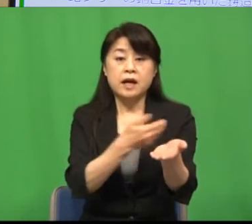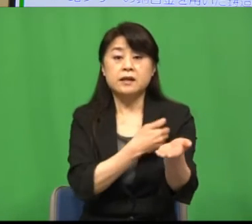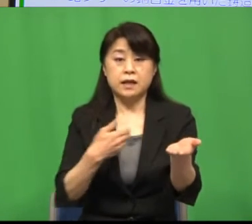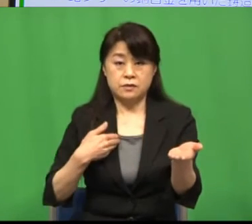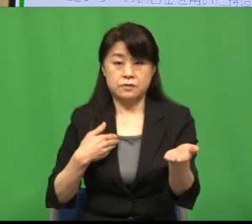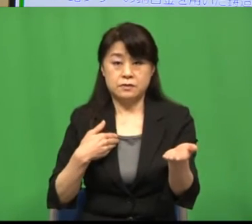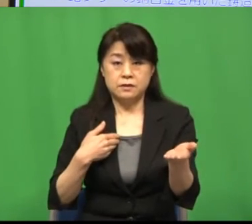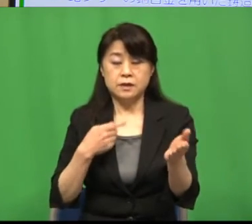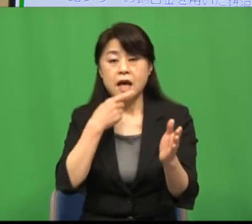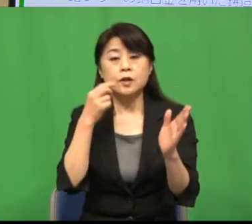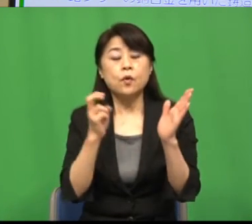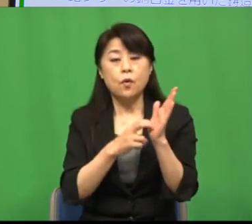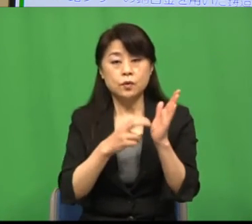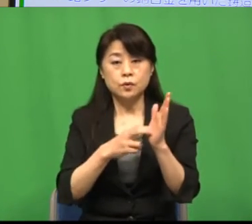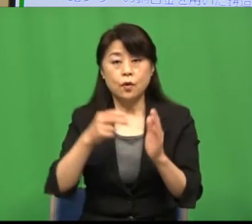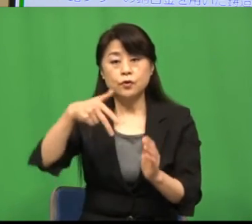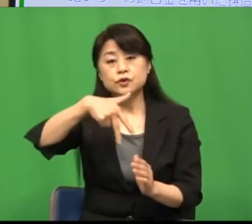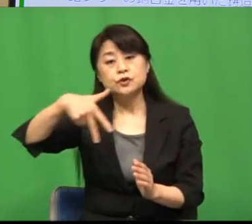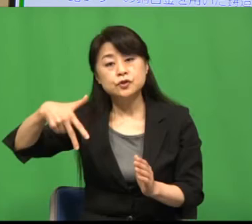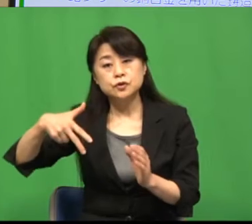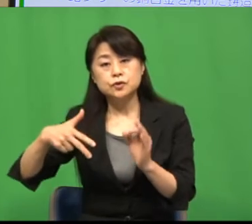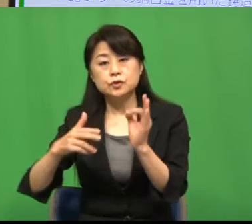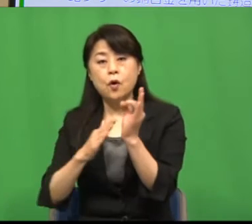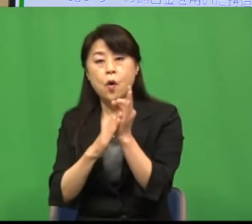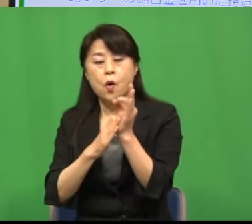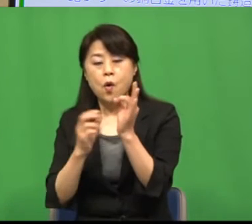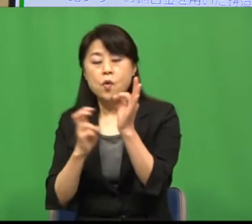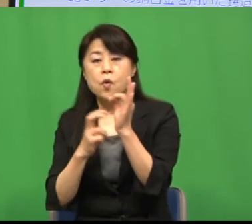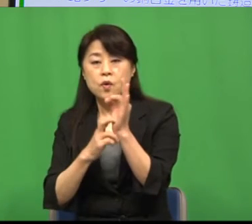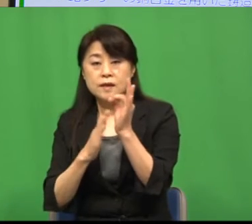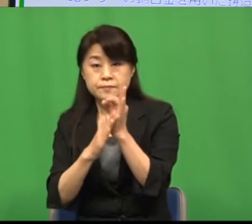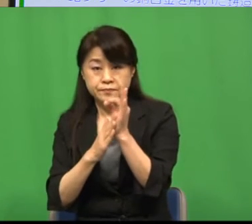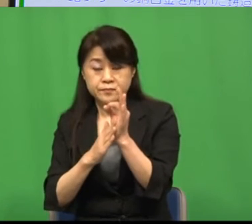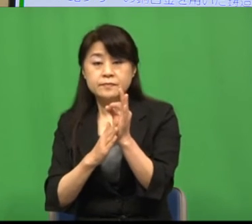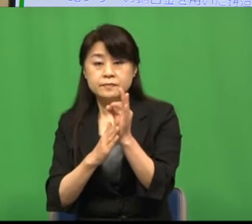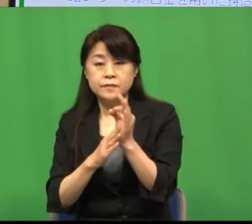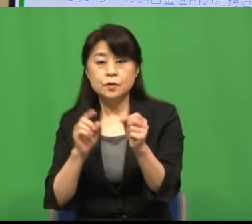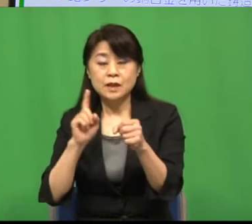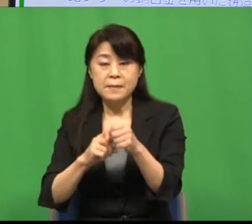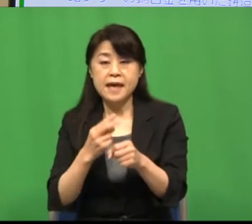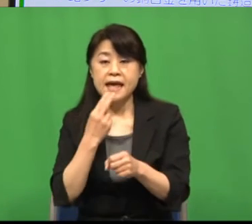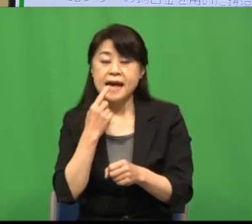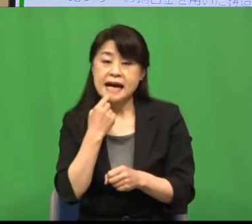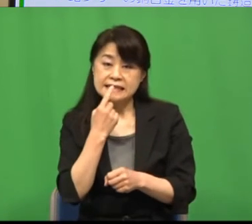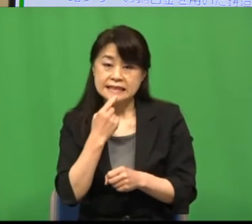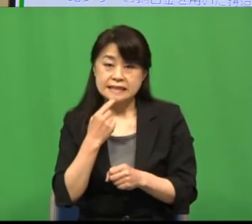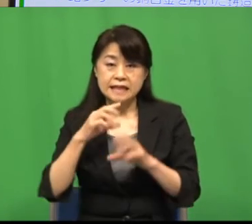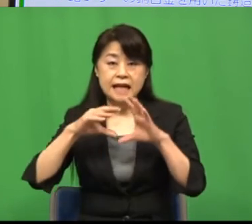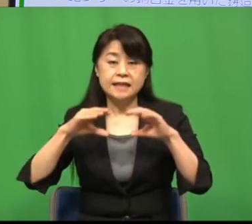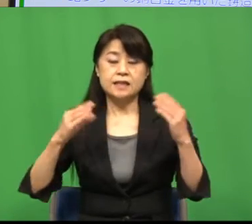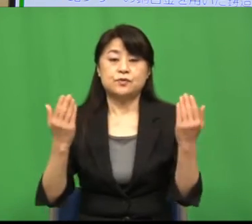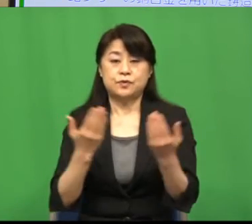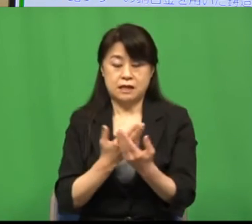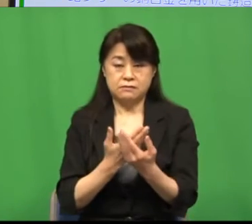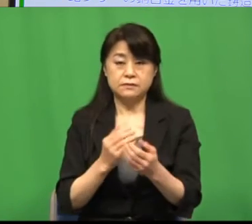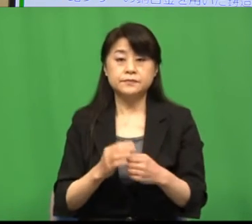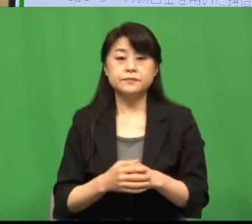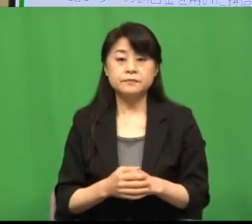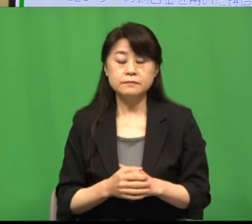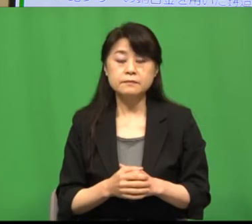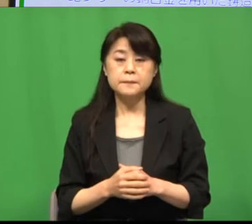錫の合金を使ったことで味がまろやかになるという特性も有しているということです。